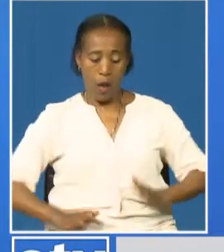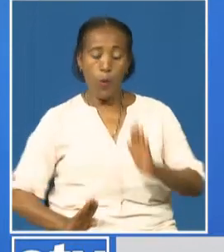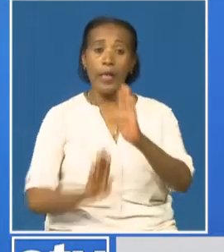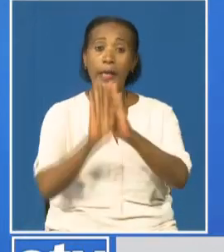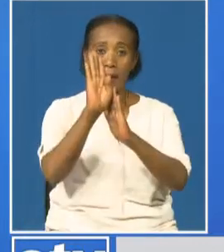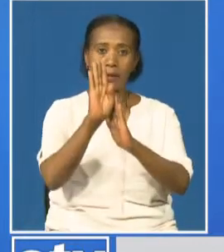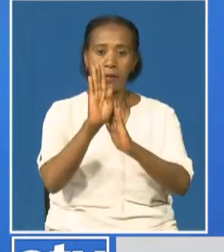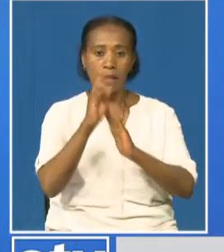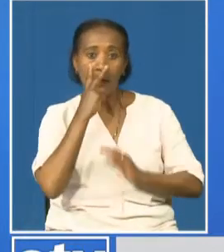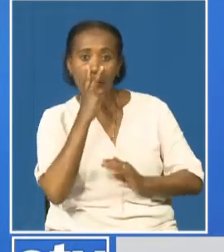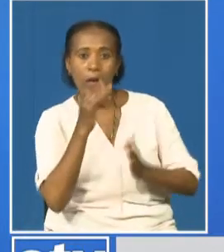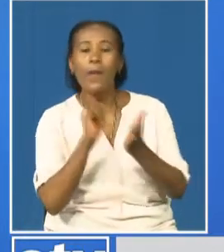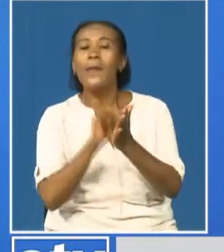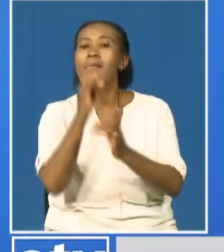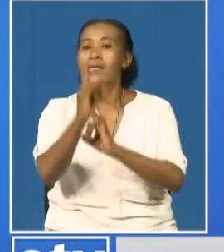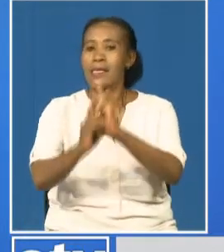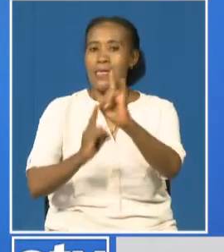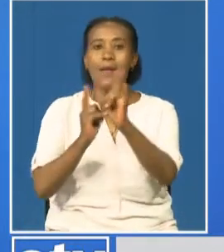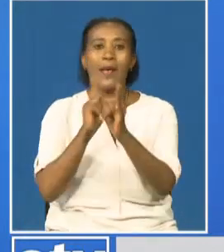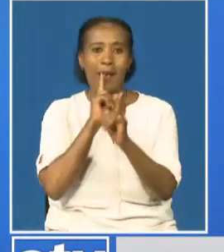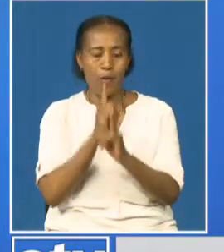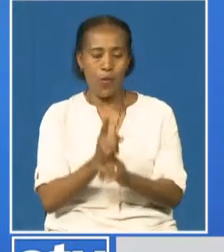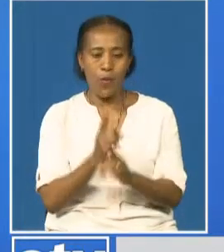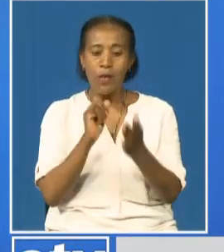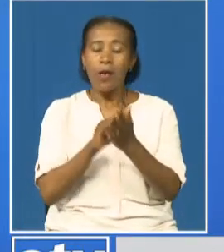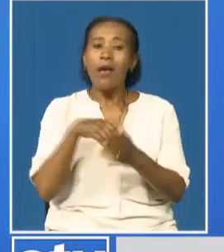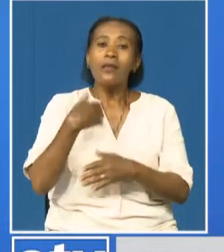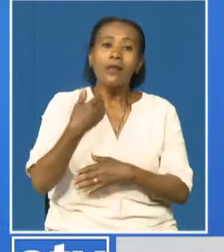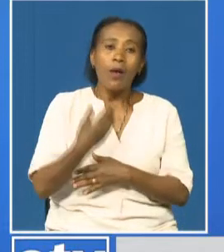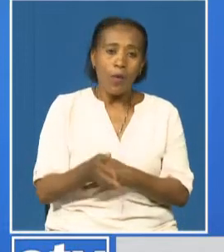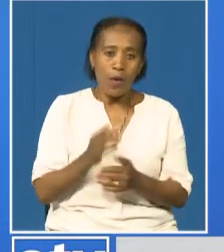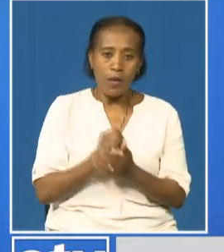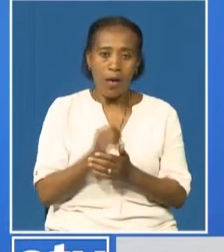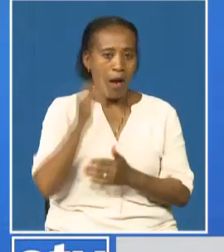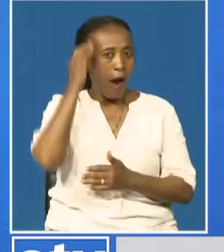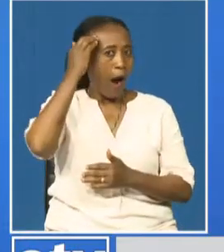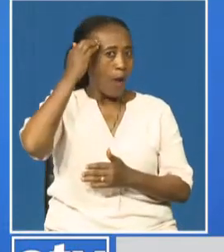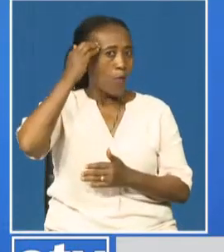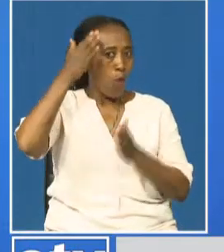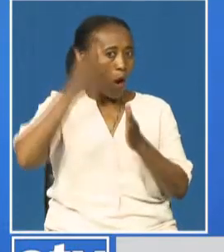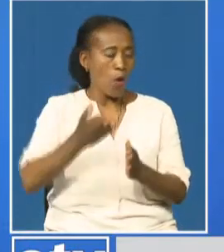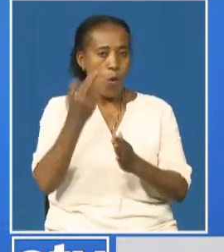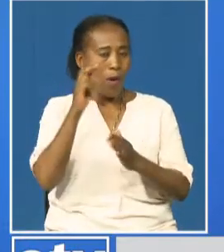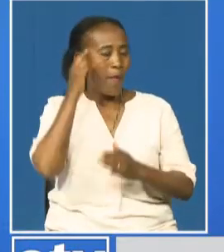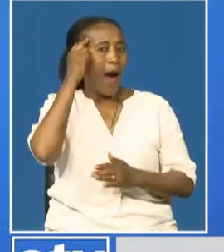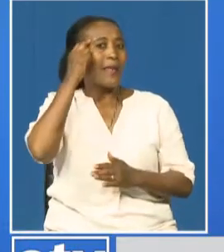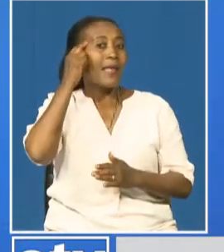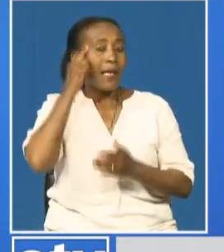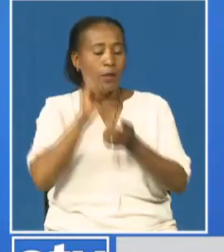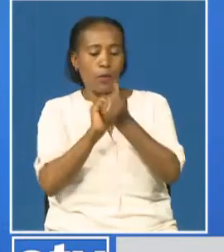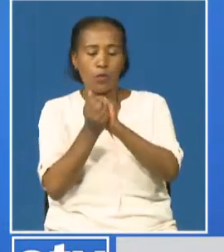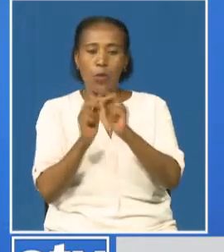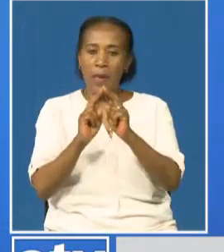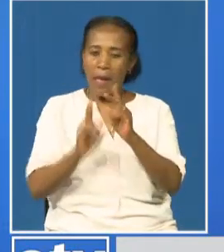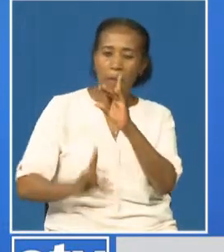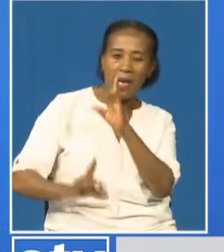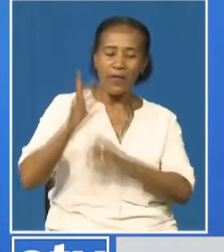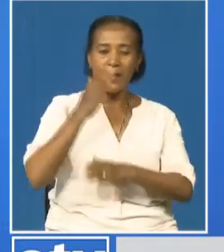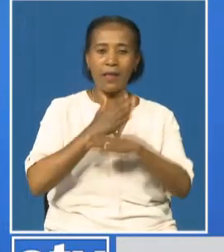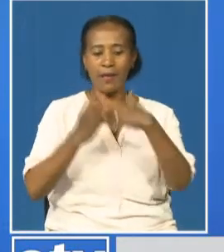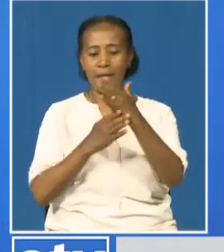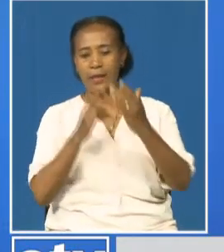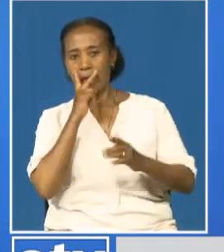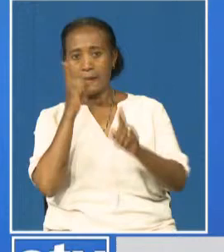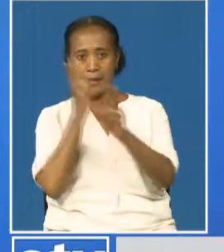እድገት የሚታየው በዚህ ዘመን ነው። ከዛ የአምሮዊ ወይም ደግሞ ያሰሳሰብ ለውጥ በጣም በከፍተኛ ደረጃ